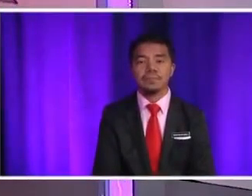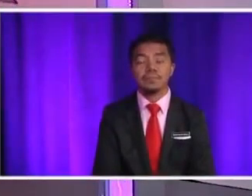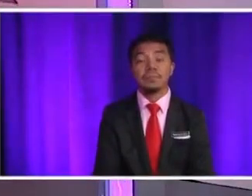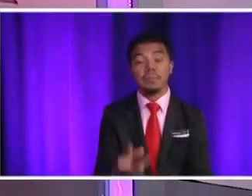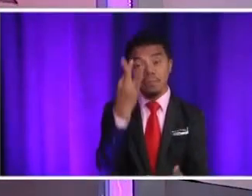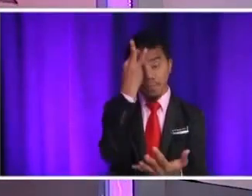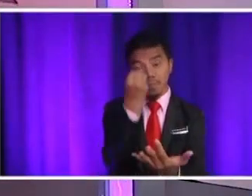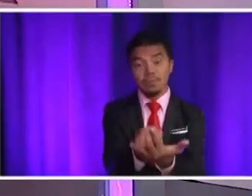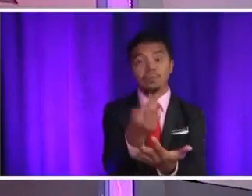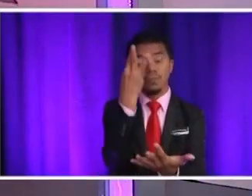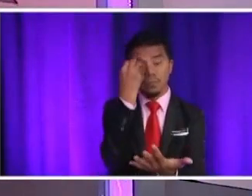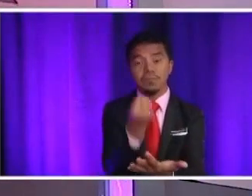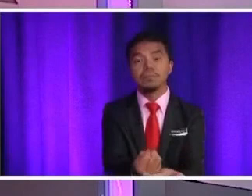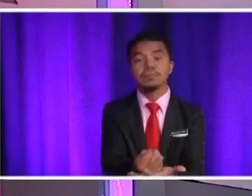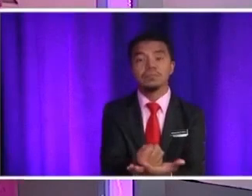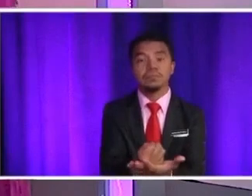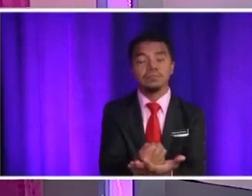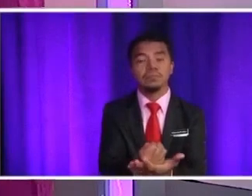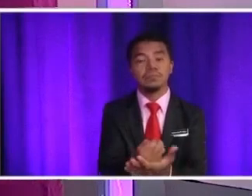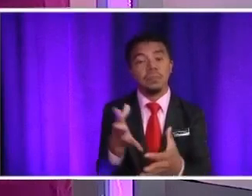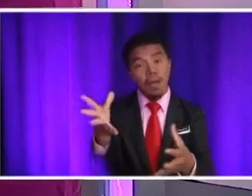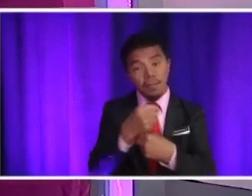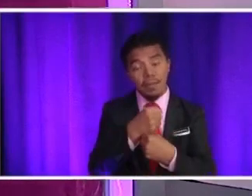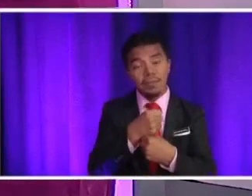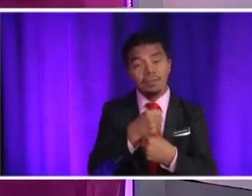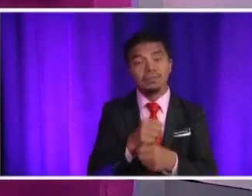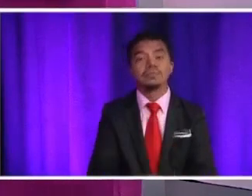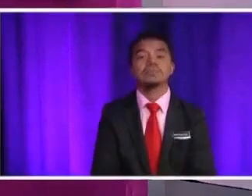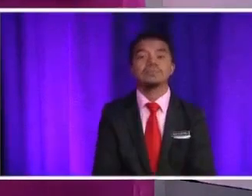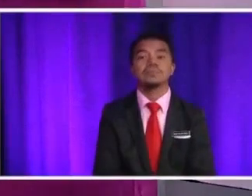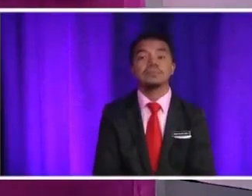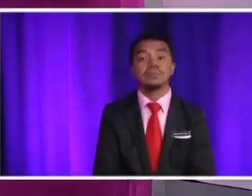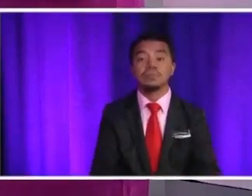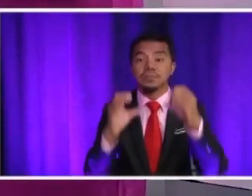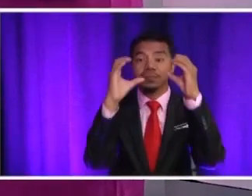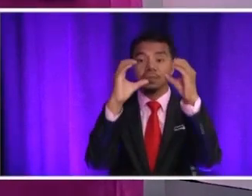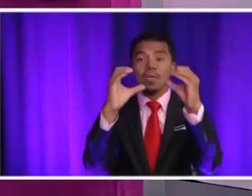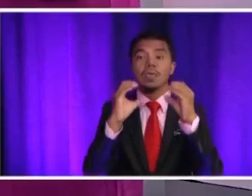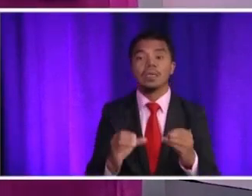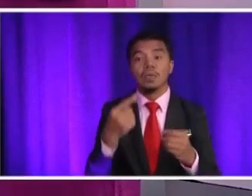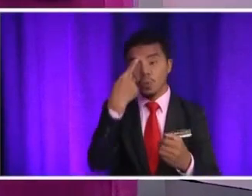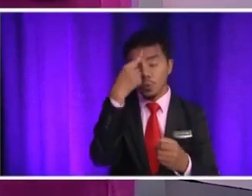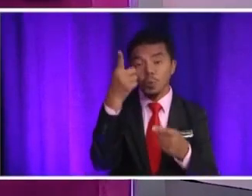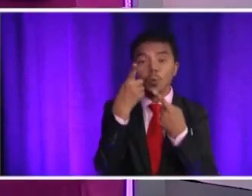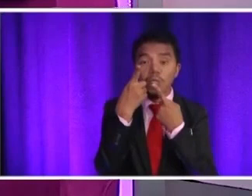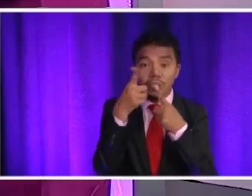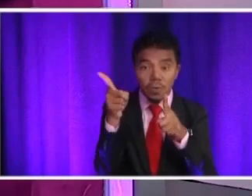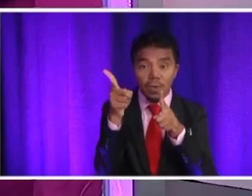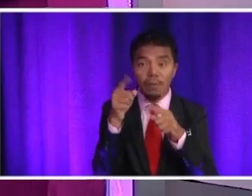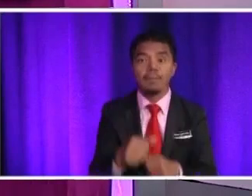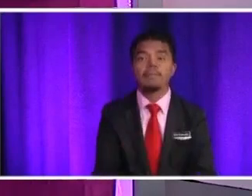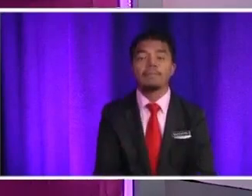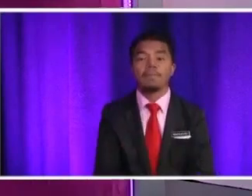maklumat yang mereka berempat dapat tadi. Jadi cara nak jawab pula kalau kita tengok dekat sini, inilah cara